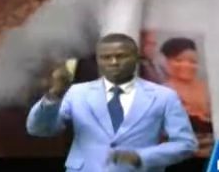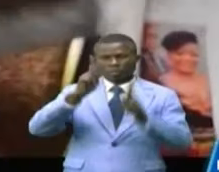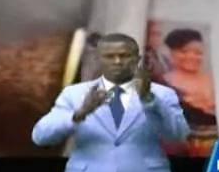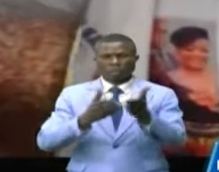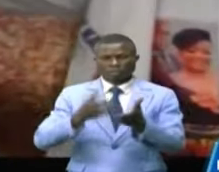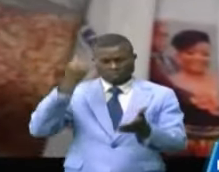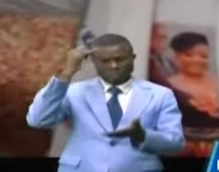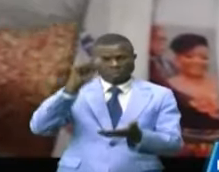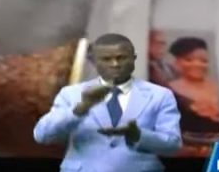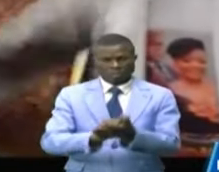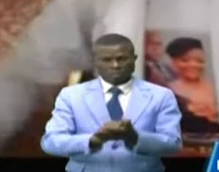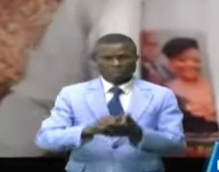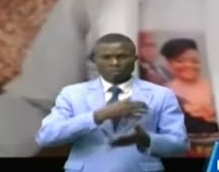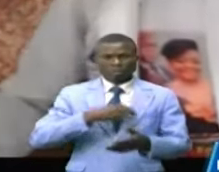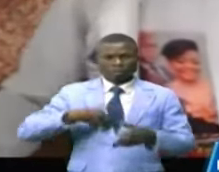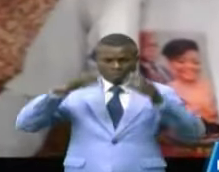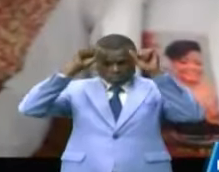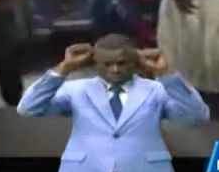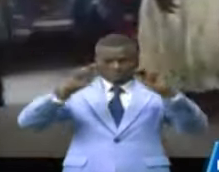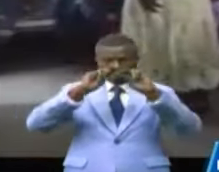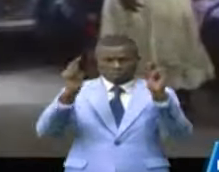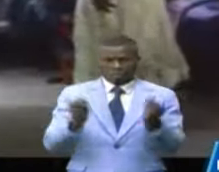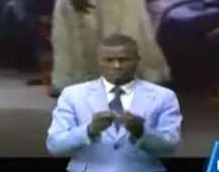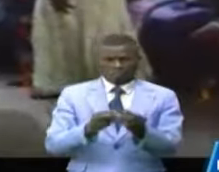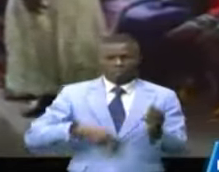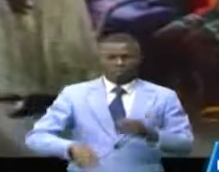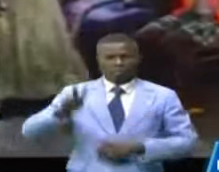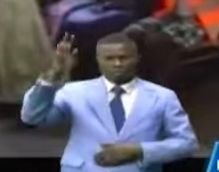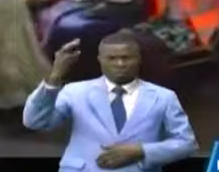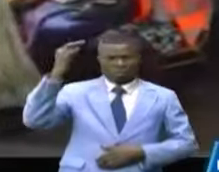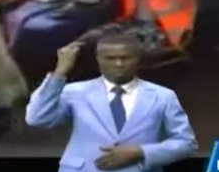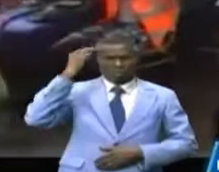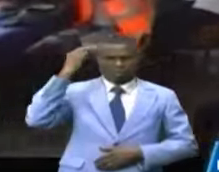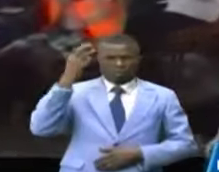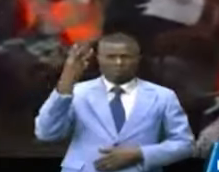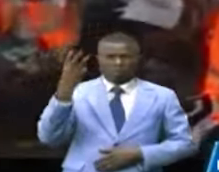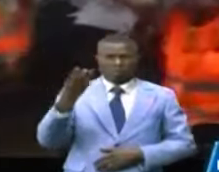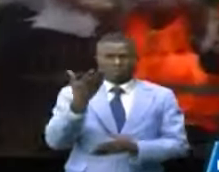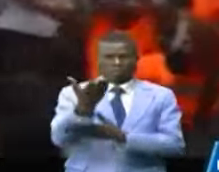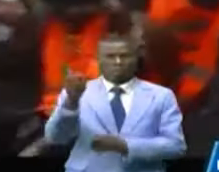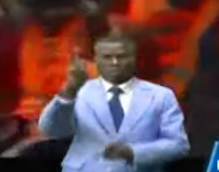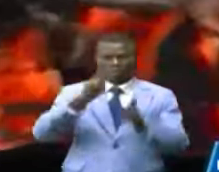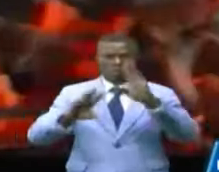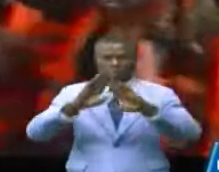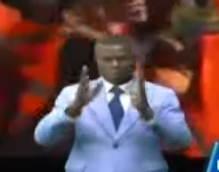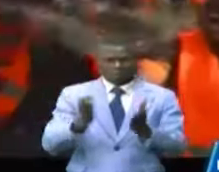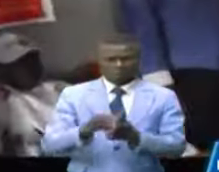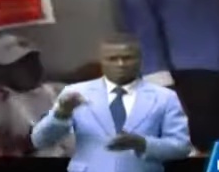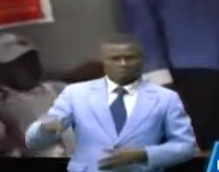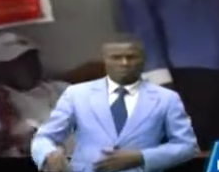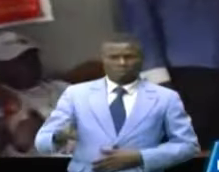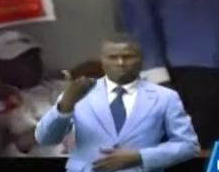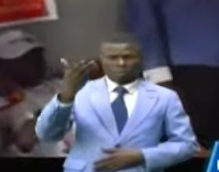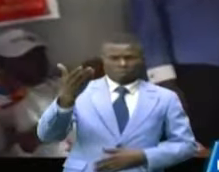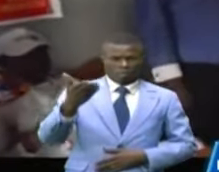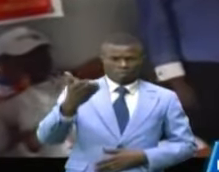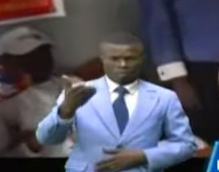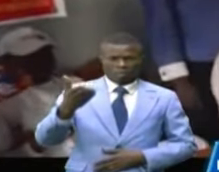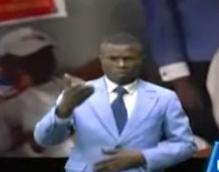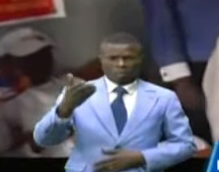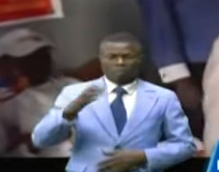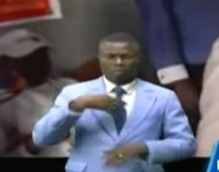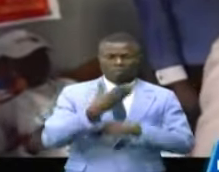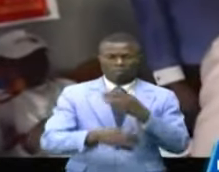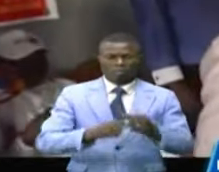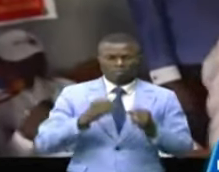cette optique que la présidente cellulaire de l'UDPS Massina 3 a demandé à la population de cette partie de la capitale à se